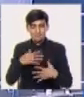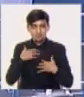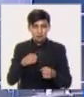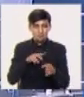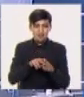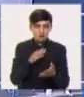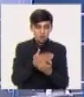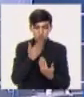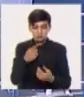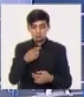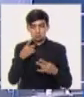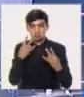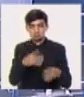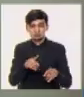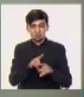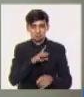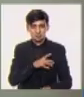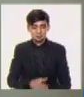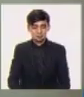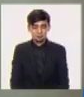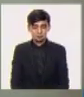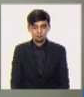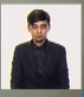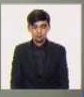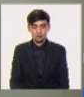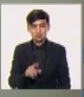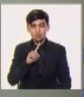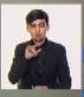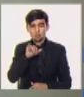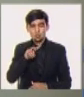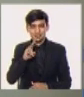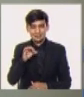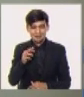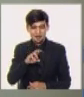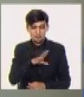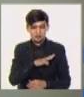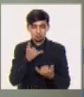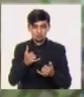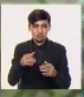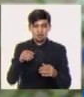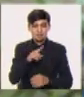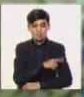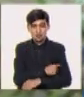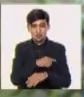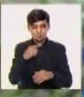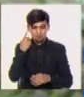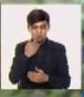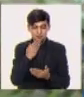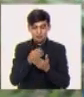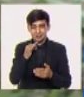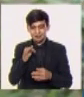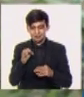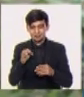почему-то оказался ненужным. Зулкия Намазбаева сейчас консультирует пациентов в частной клинике. А ведь совсем недавно